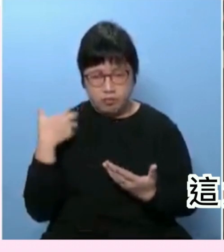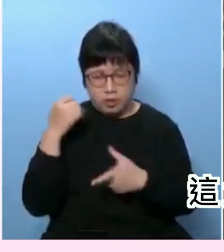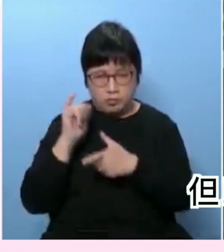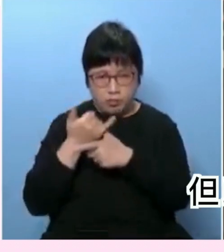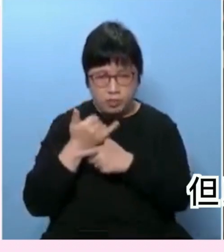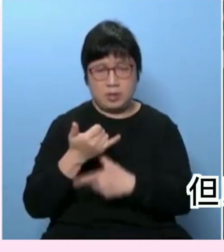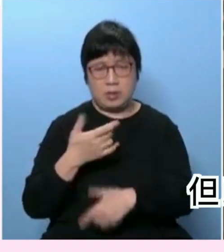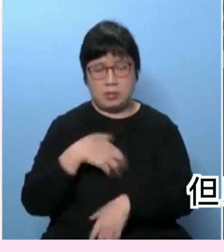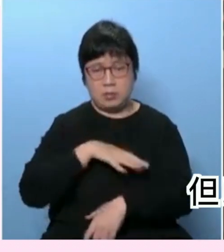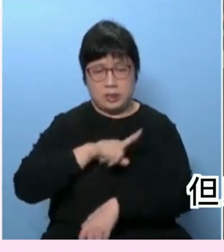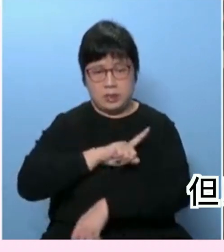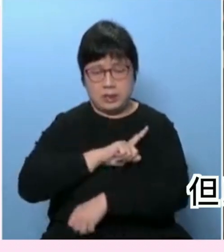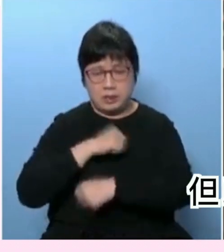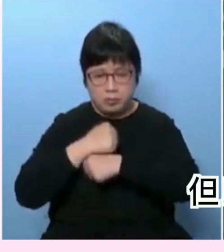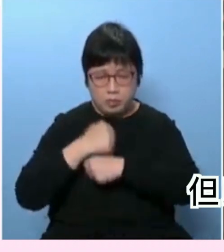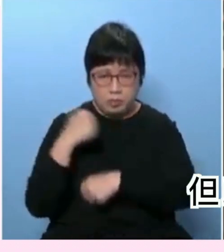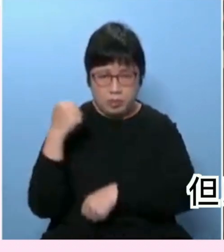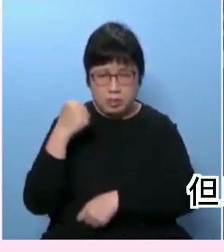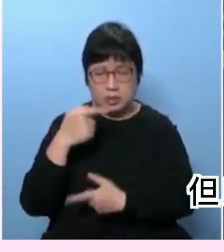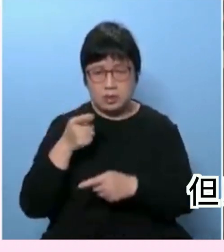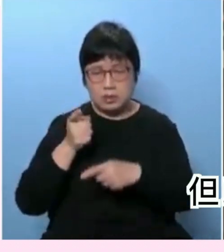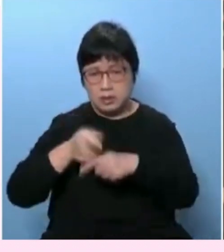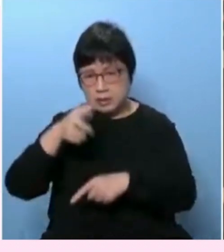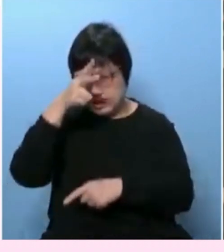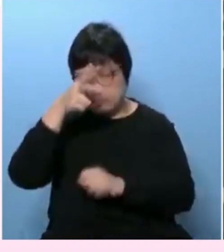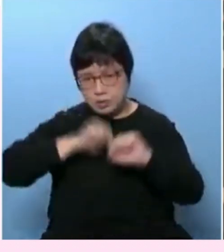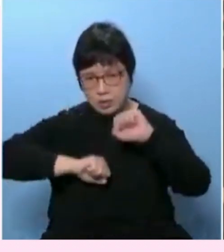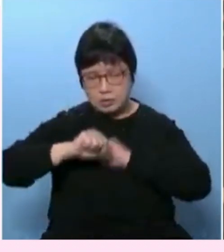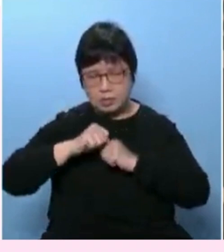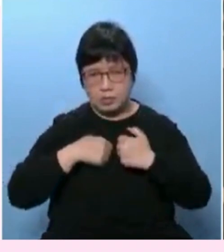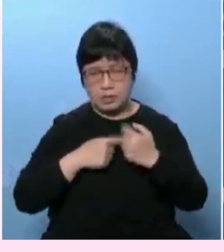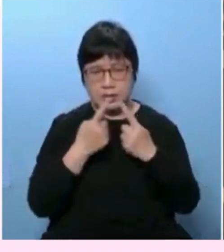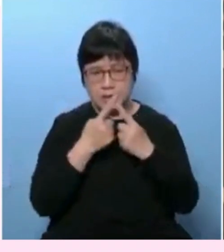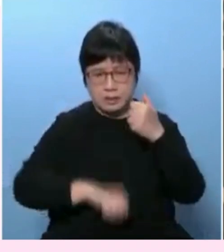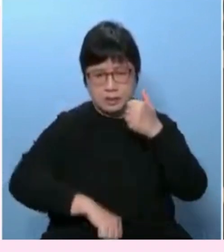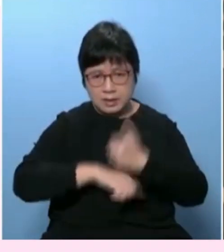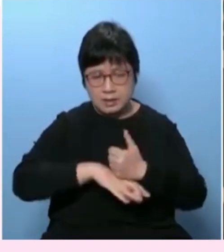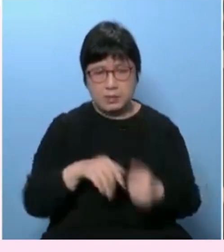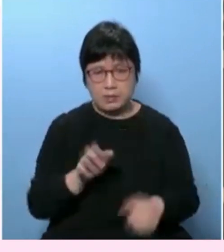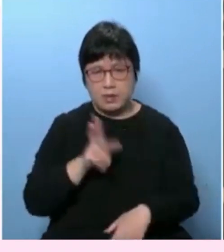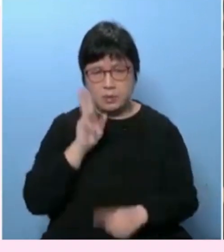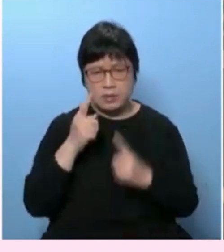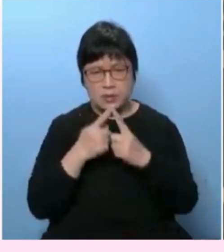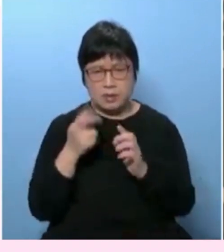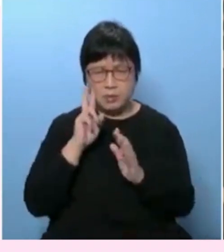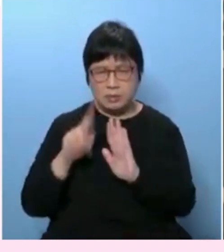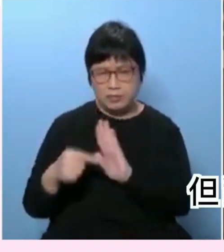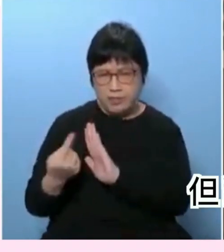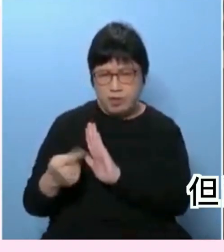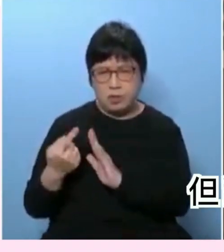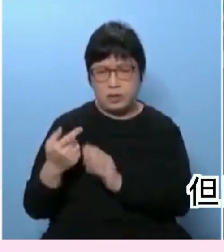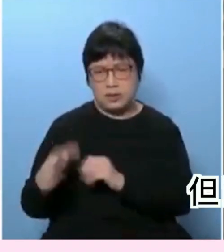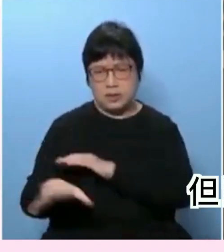啊。但如果政府呢種態度咧，唔係真係以民為本咧，而下下都以市民咧好似防民如防賊咁。